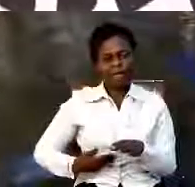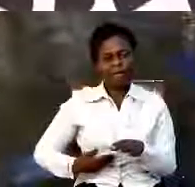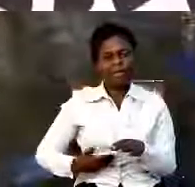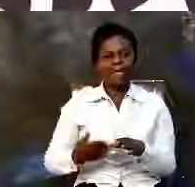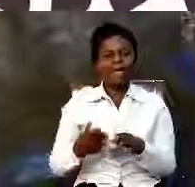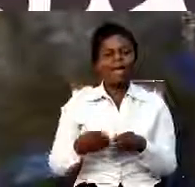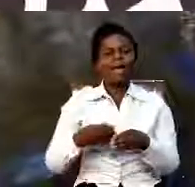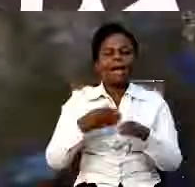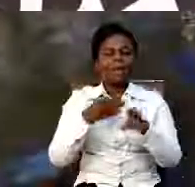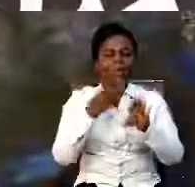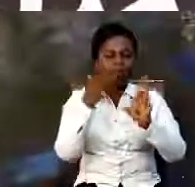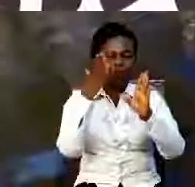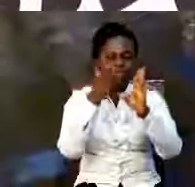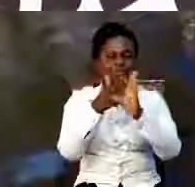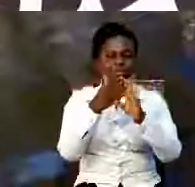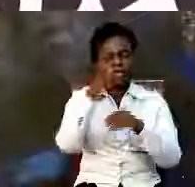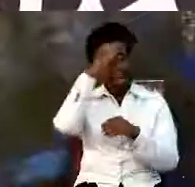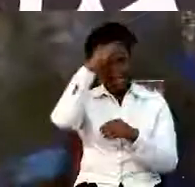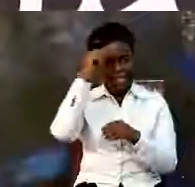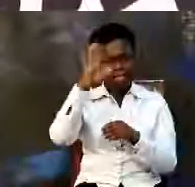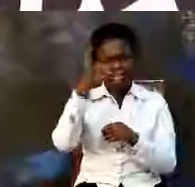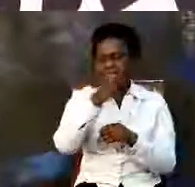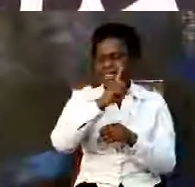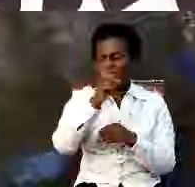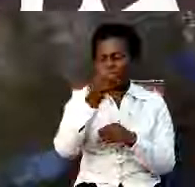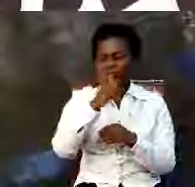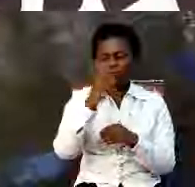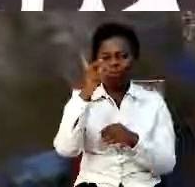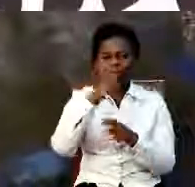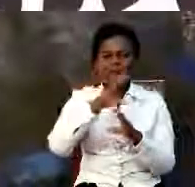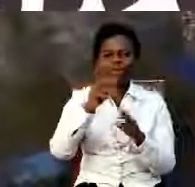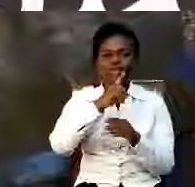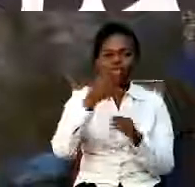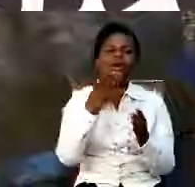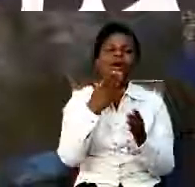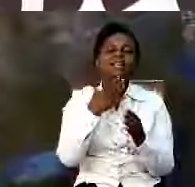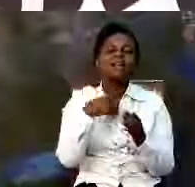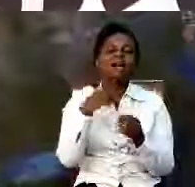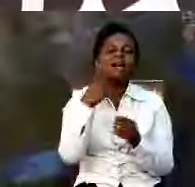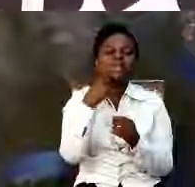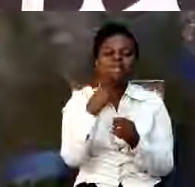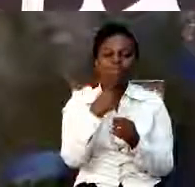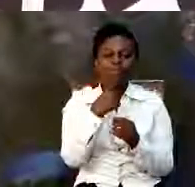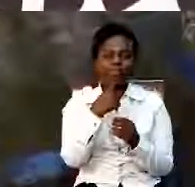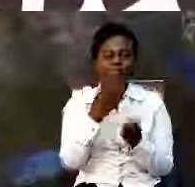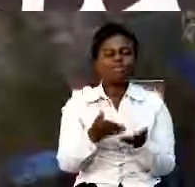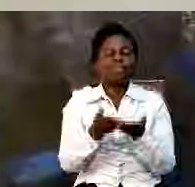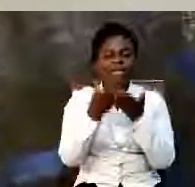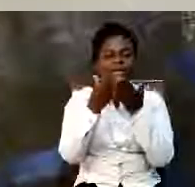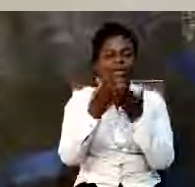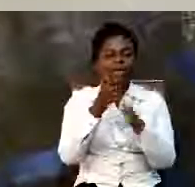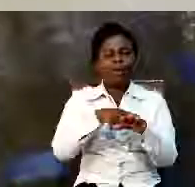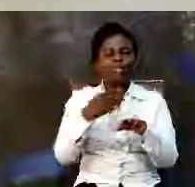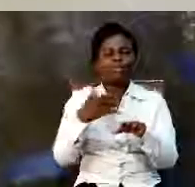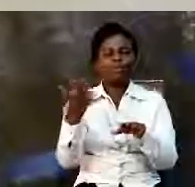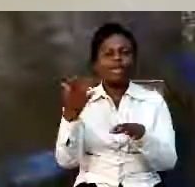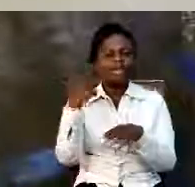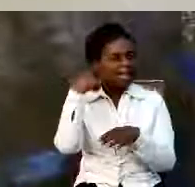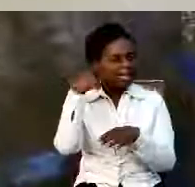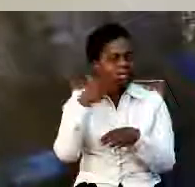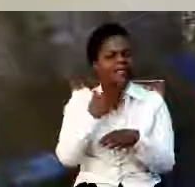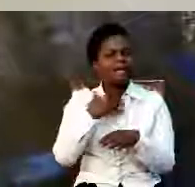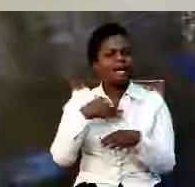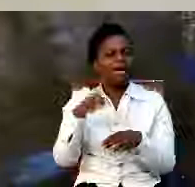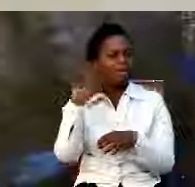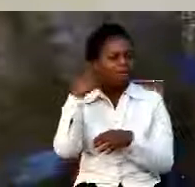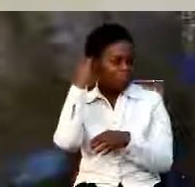anapokusimulia shida zake, si kwamba anataka utatue, wakati mwingine anataka umsikilize. Hahitaji